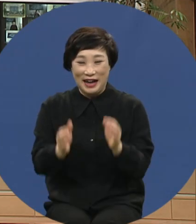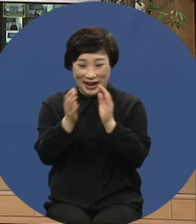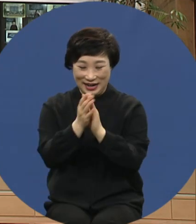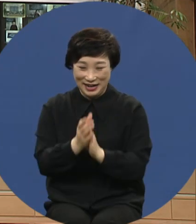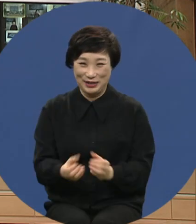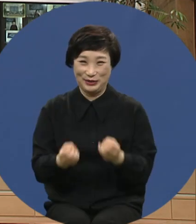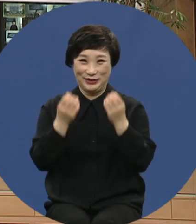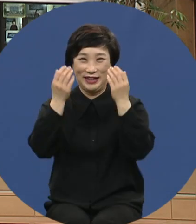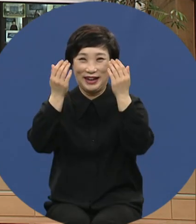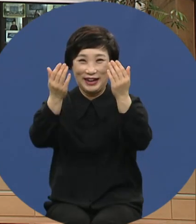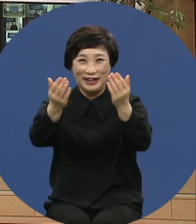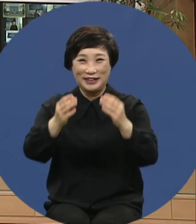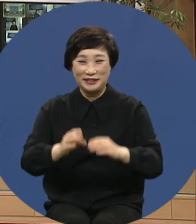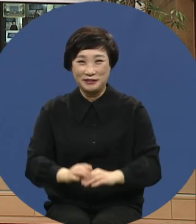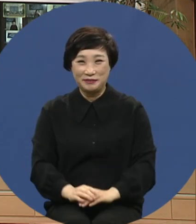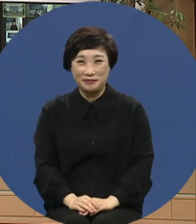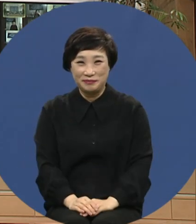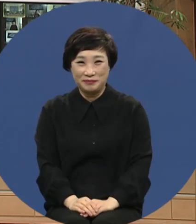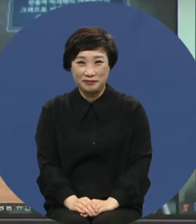할렐루야.